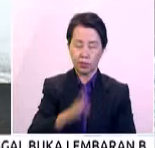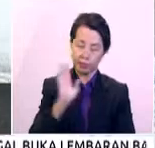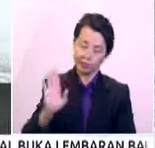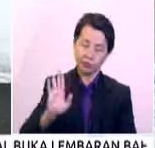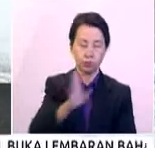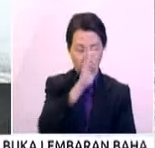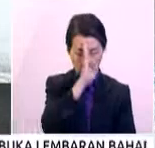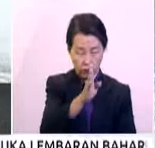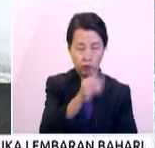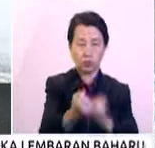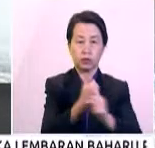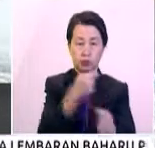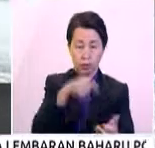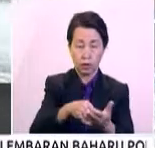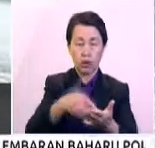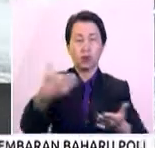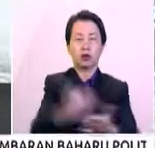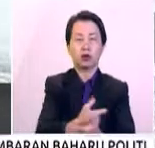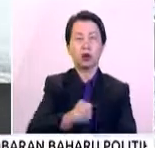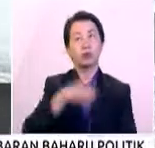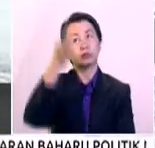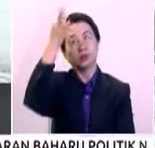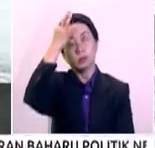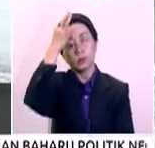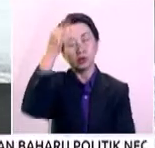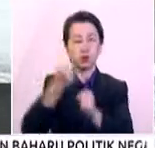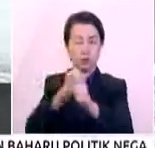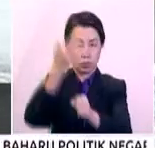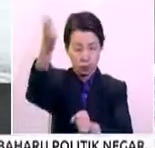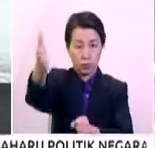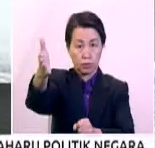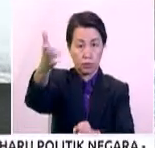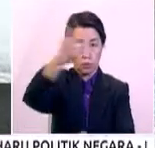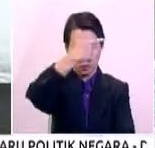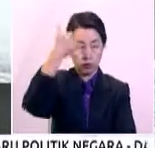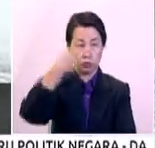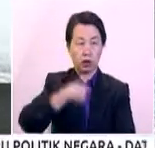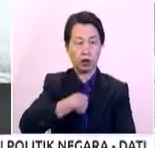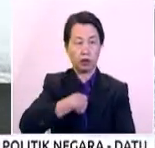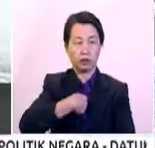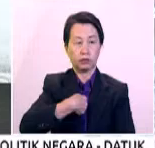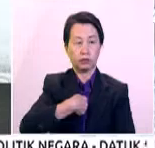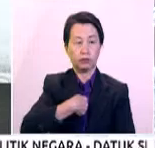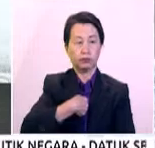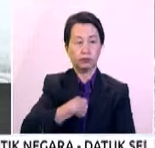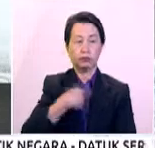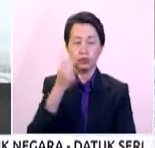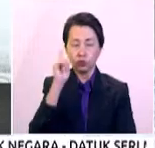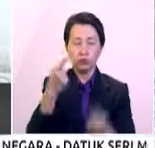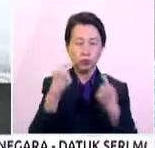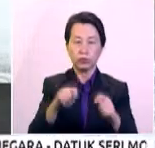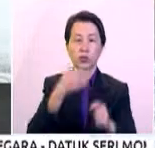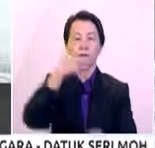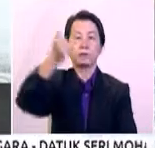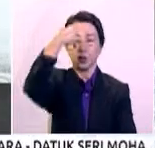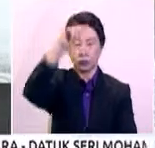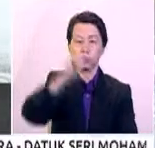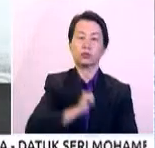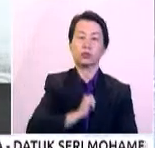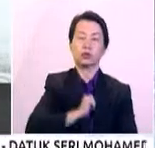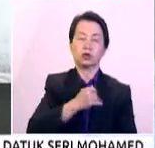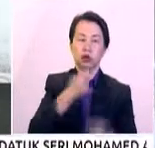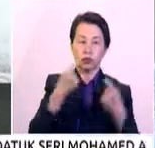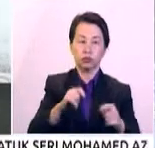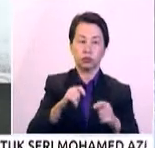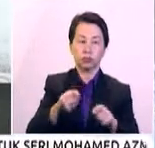dulu, and then baru saya fikir untuk tahun hadapan, sebab saya try buat yang terbaik untuk race ni, and saya cuba